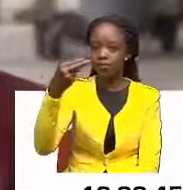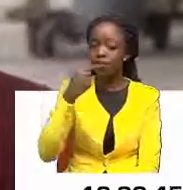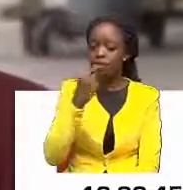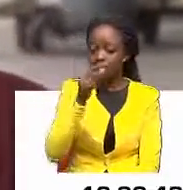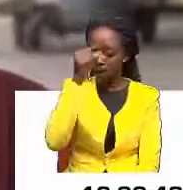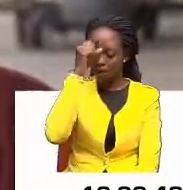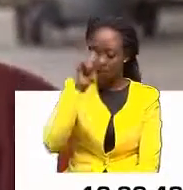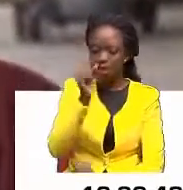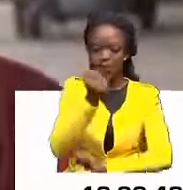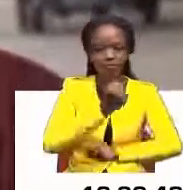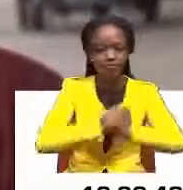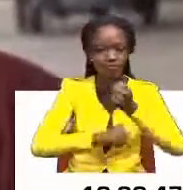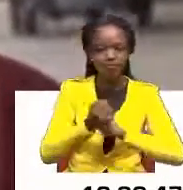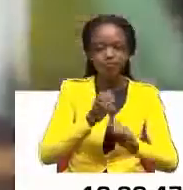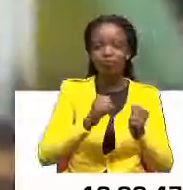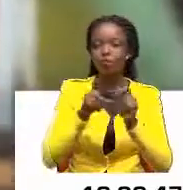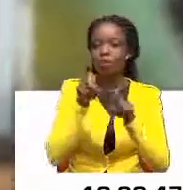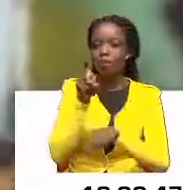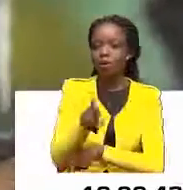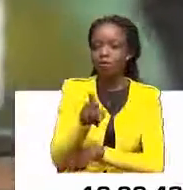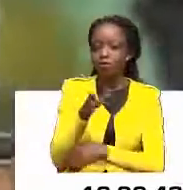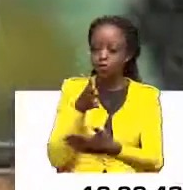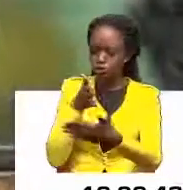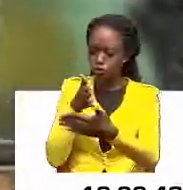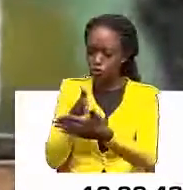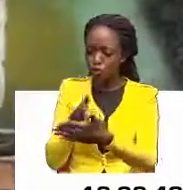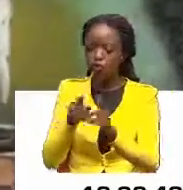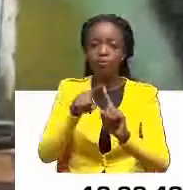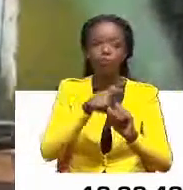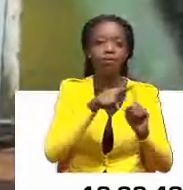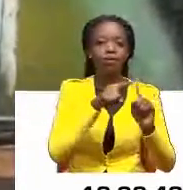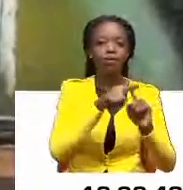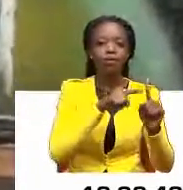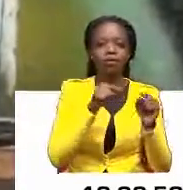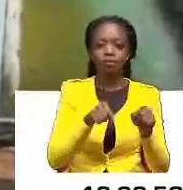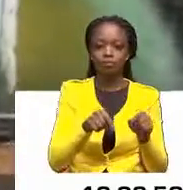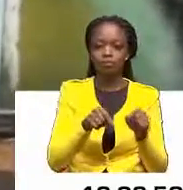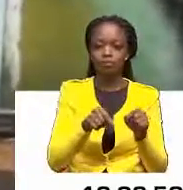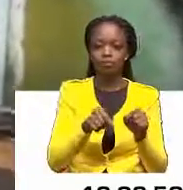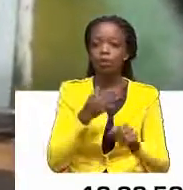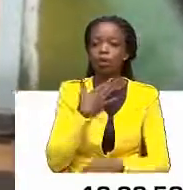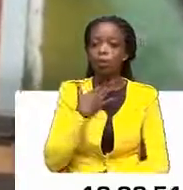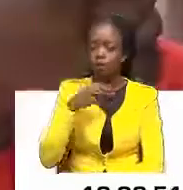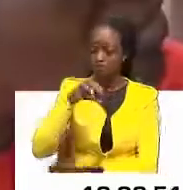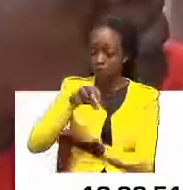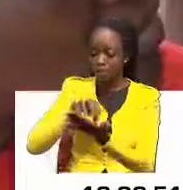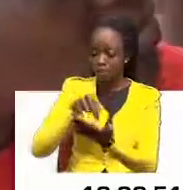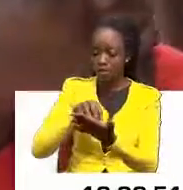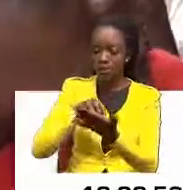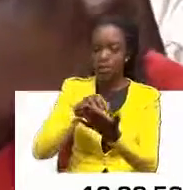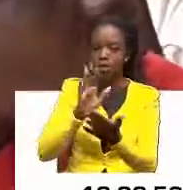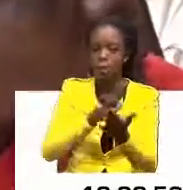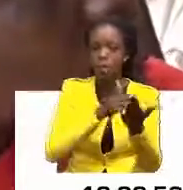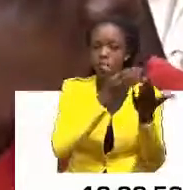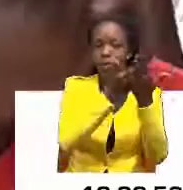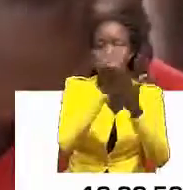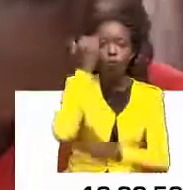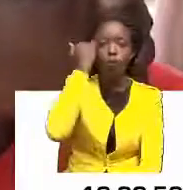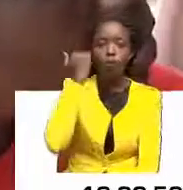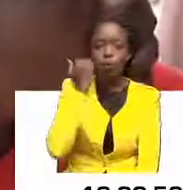inafaa kuchukua hatua kali ili kusitisha mauaji hayo, huku wakitaka kesi zilizowasilishwa